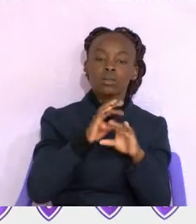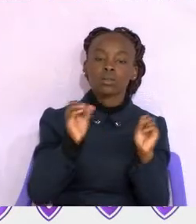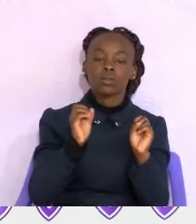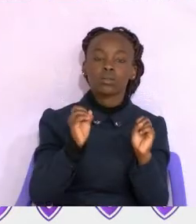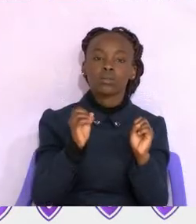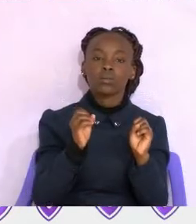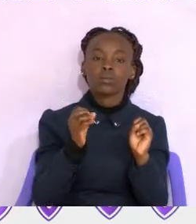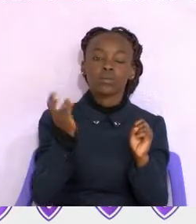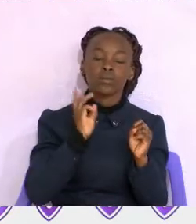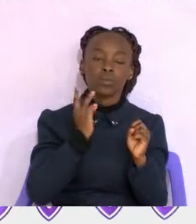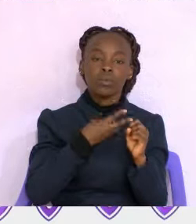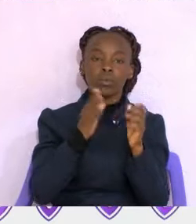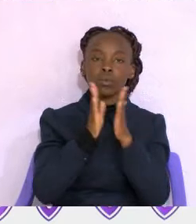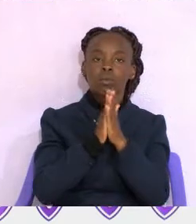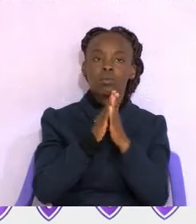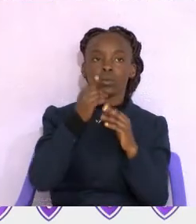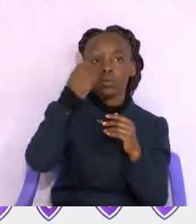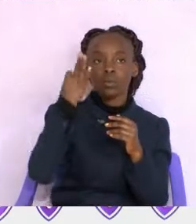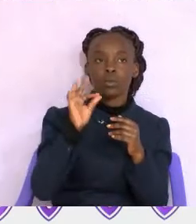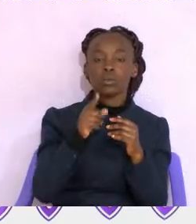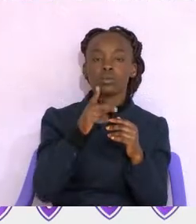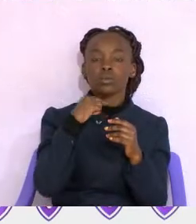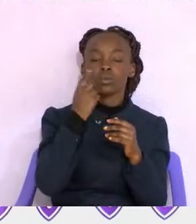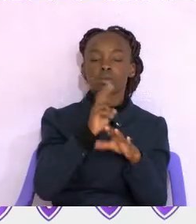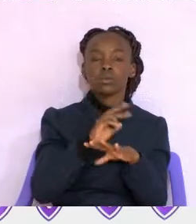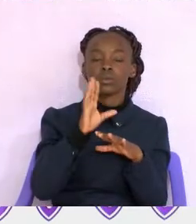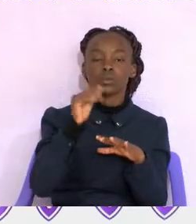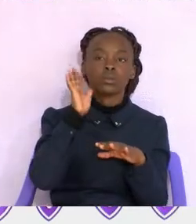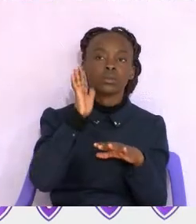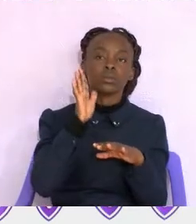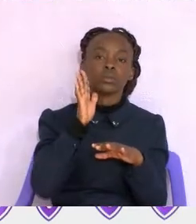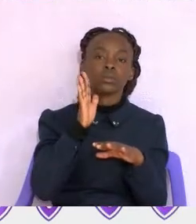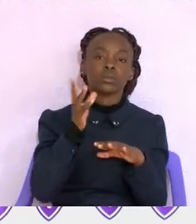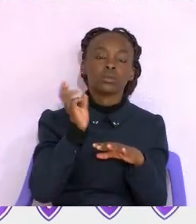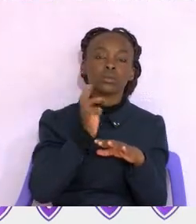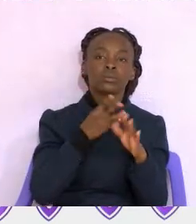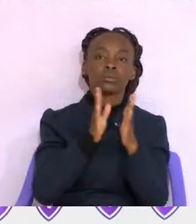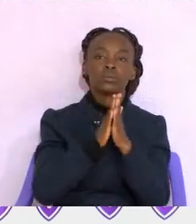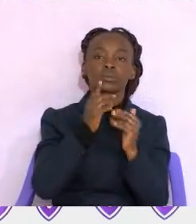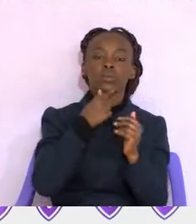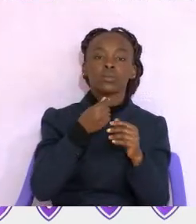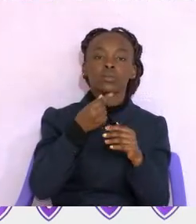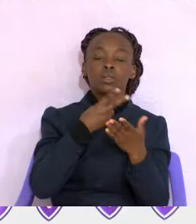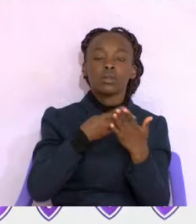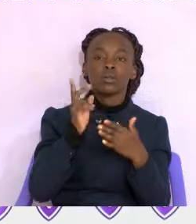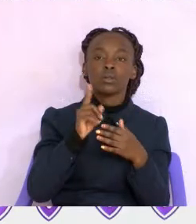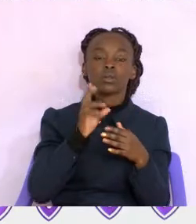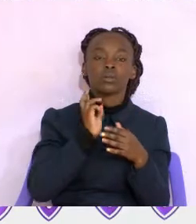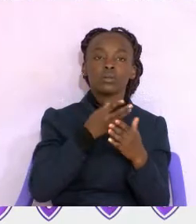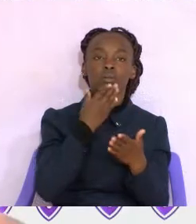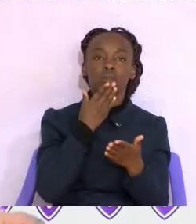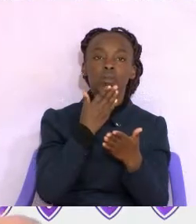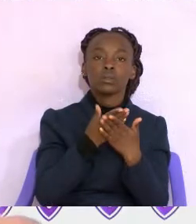you. Kwa hiyo wacha tukaombe kwa sababu yako unayenitazama na wewe unayenisikiza, wacha tukuamini tuombe. Baba mtakatifu,